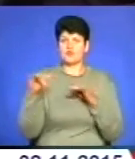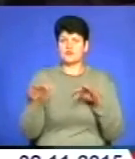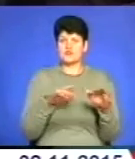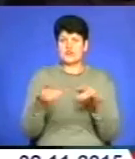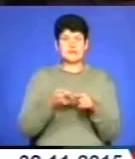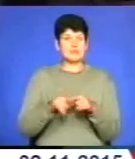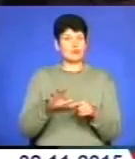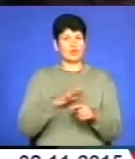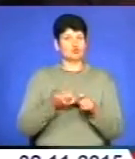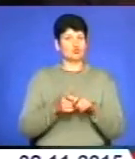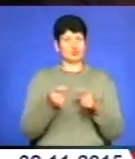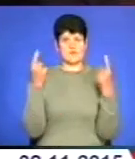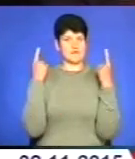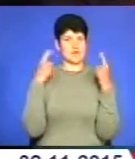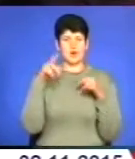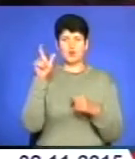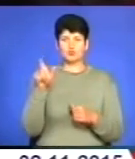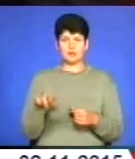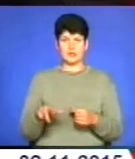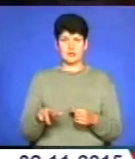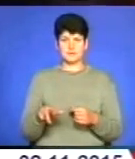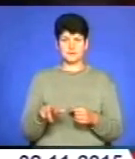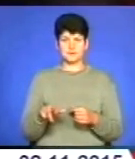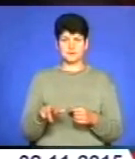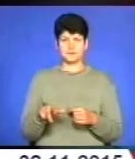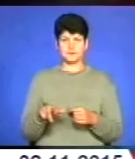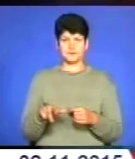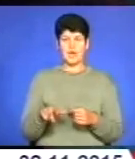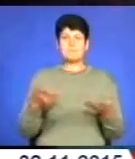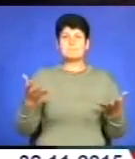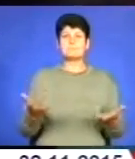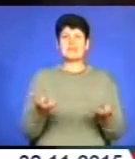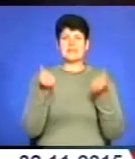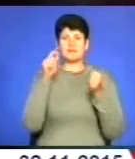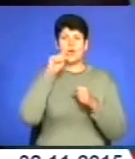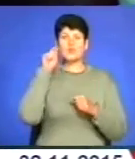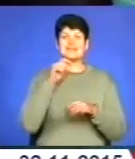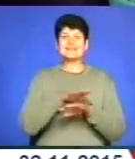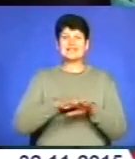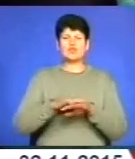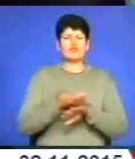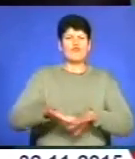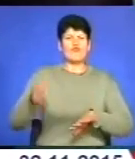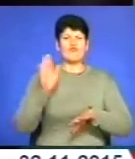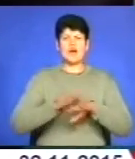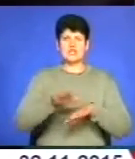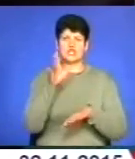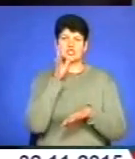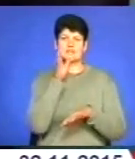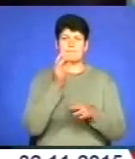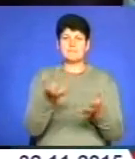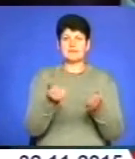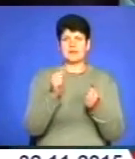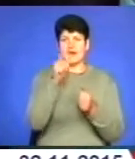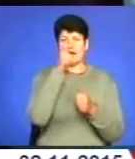Це була дуже велика людина, тому що вона, скажімо так, підтримувала український народ найважчі часи, підтримувала Українську